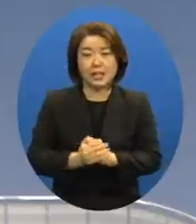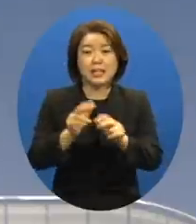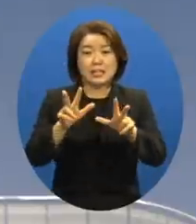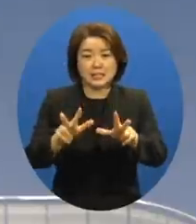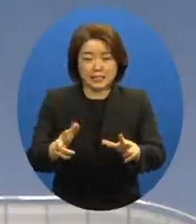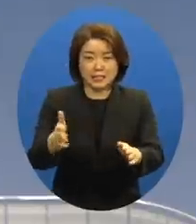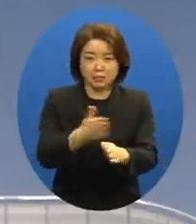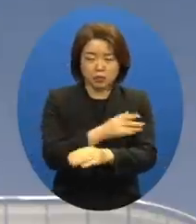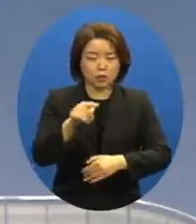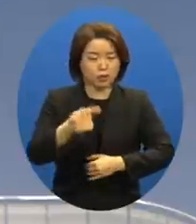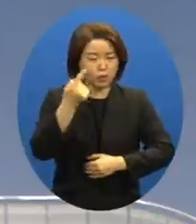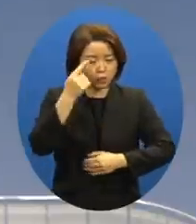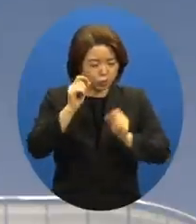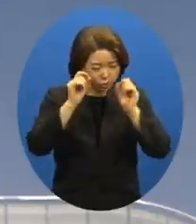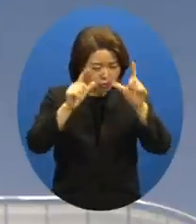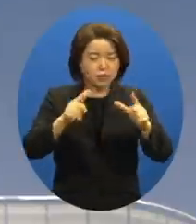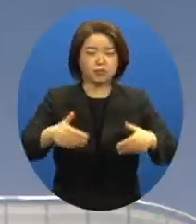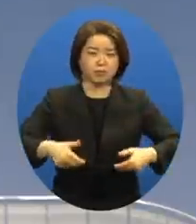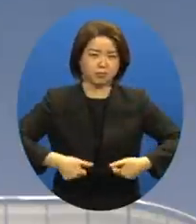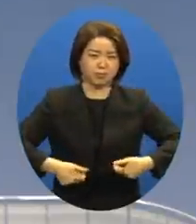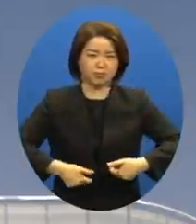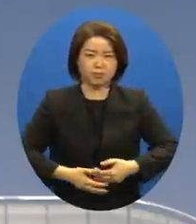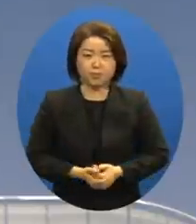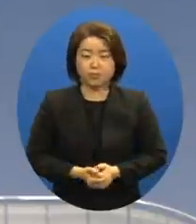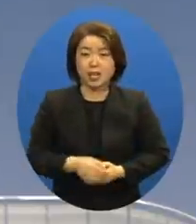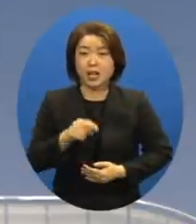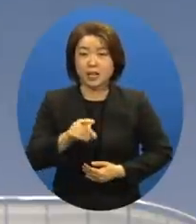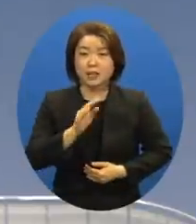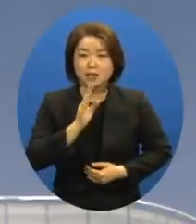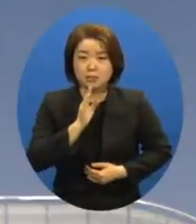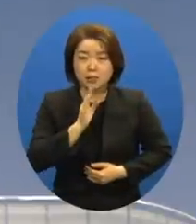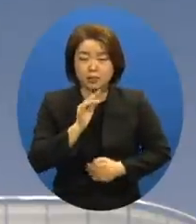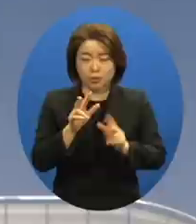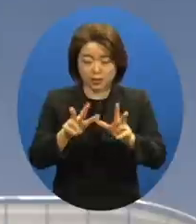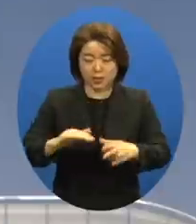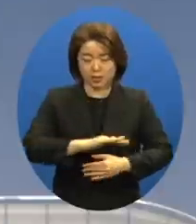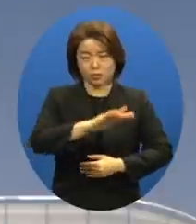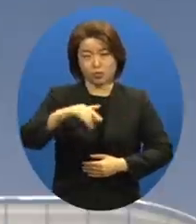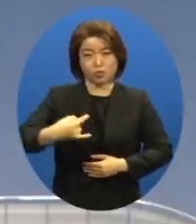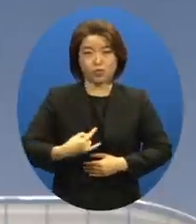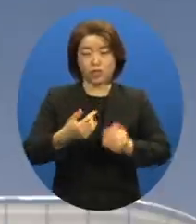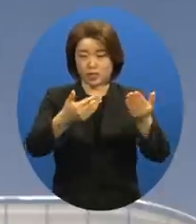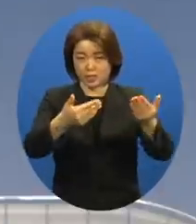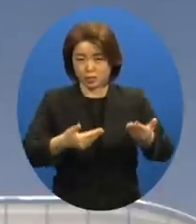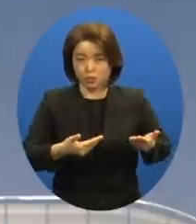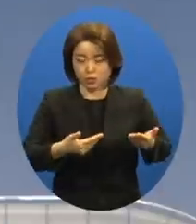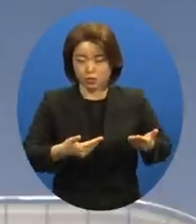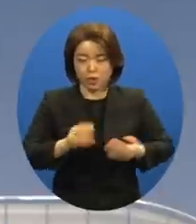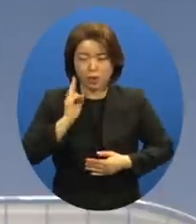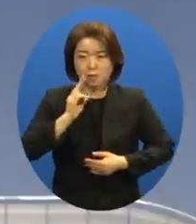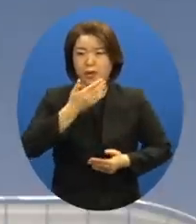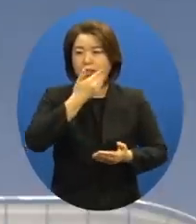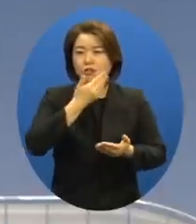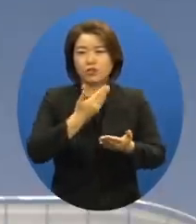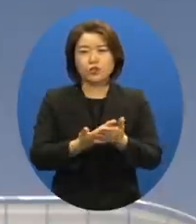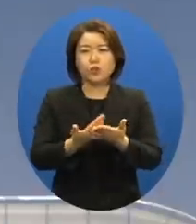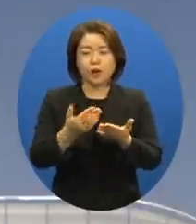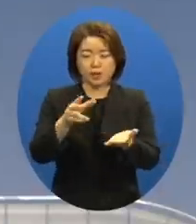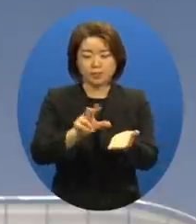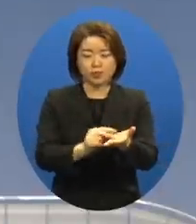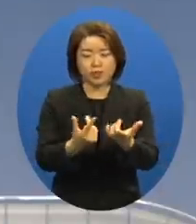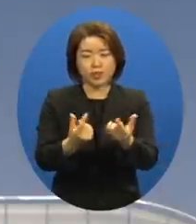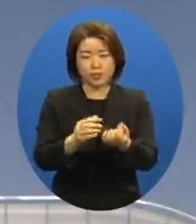그 눈이 띄어야 하는 것 이것이 바로 지금 우리에게 주어져 있는 매우 중요한 문제입니다